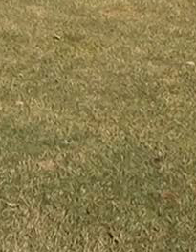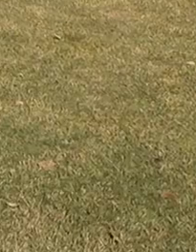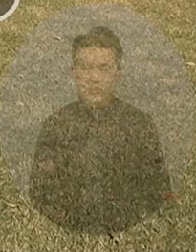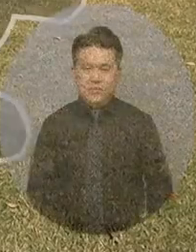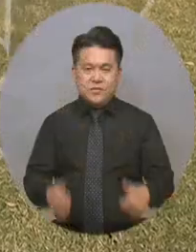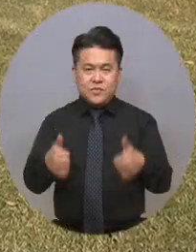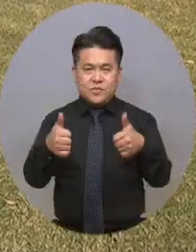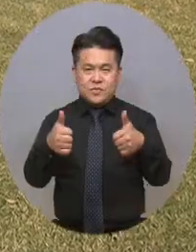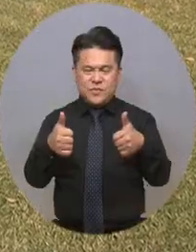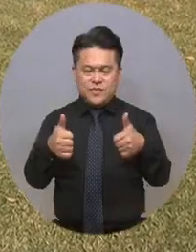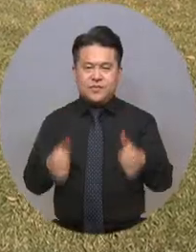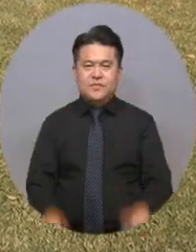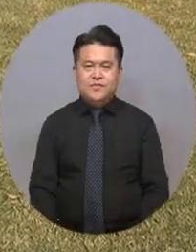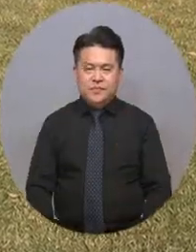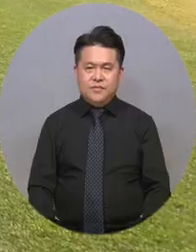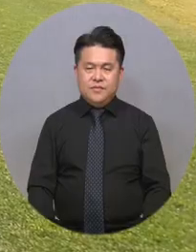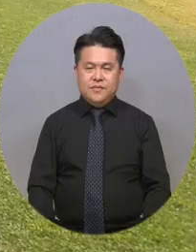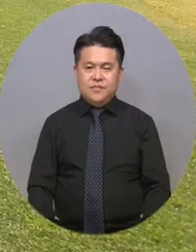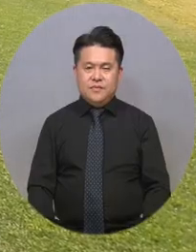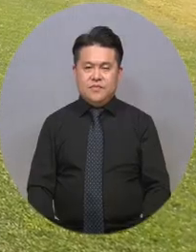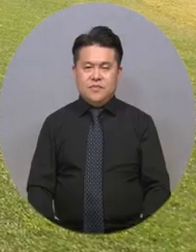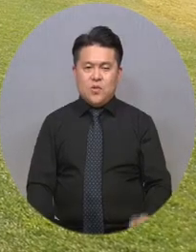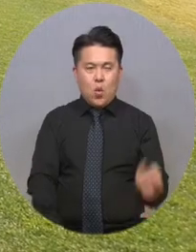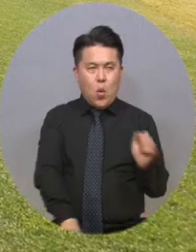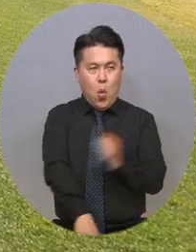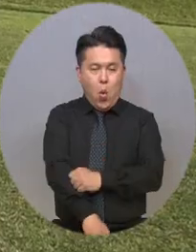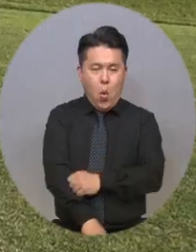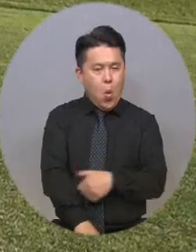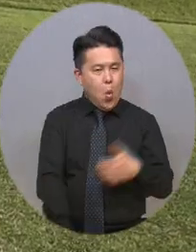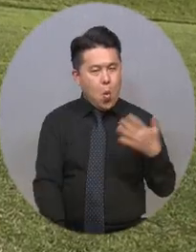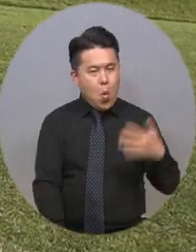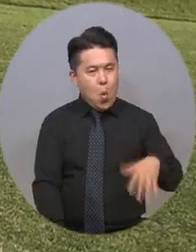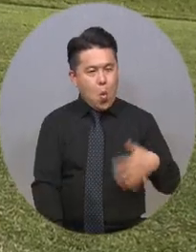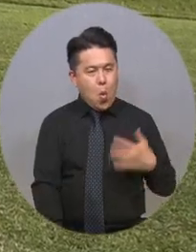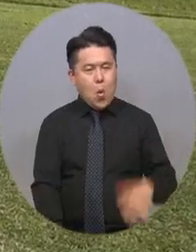굿샷. 네, 너무 잘 맞아서.